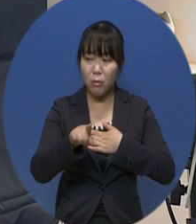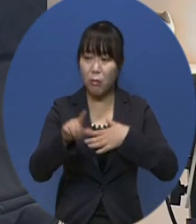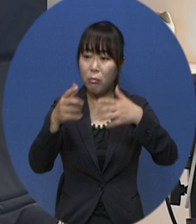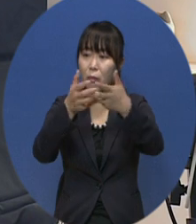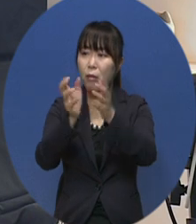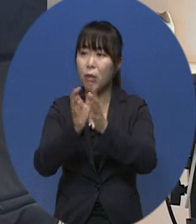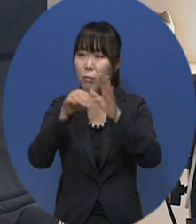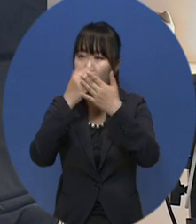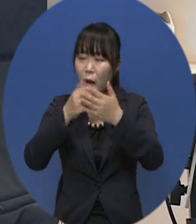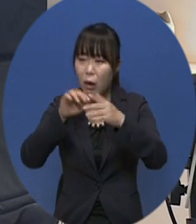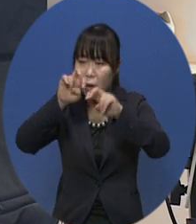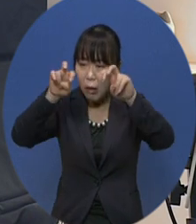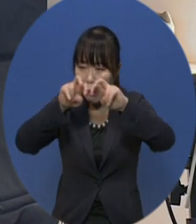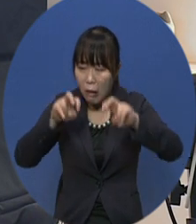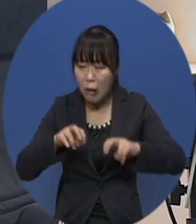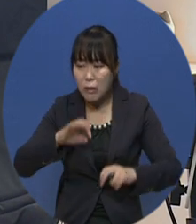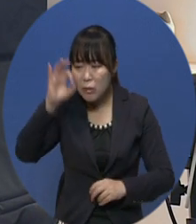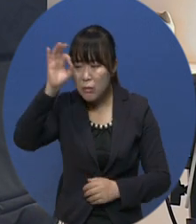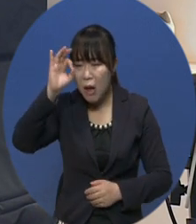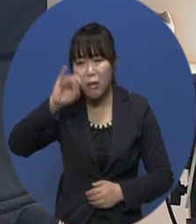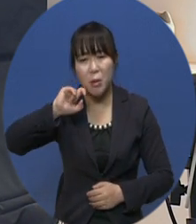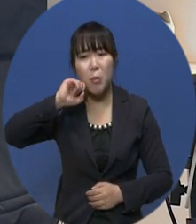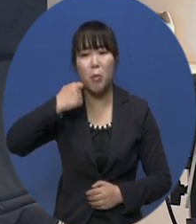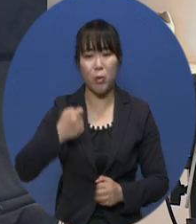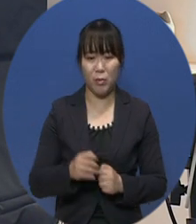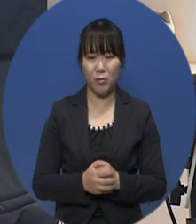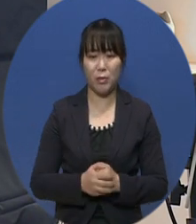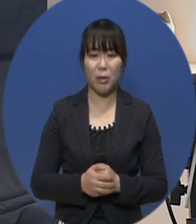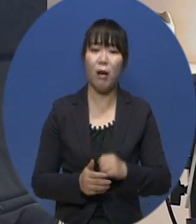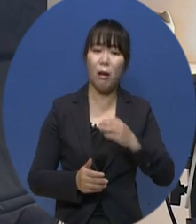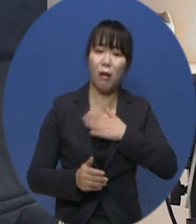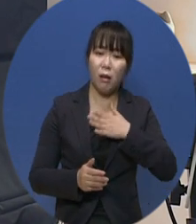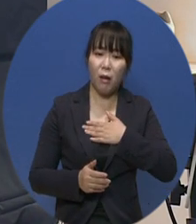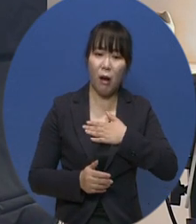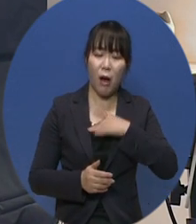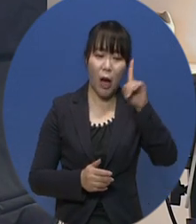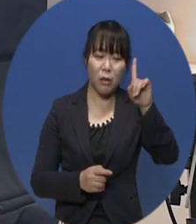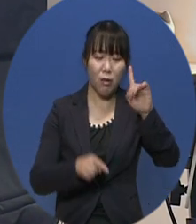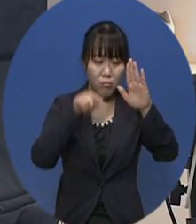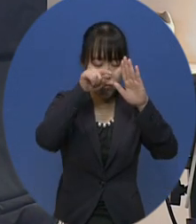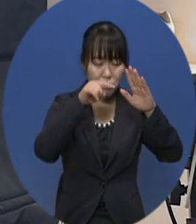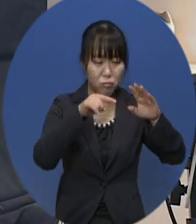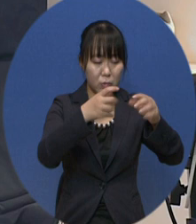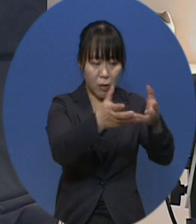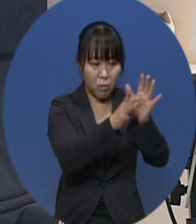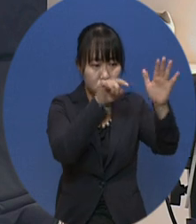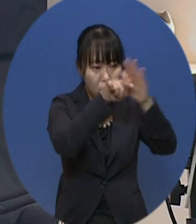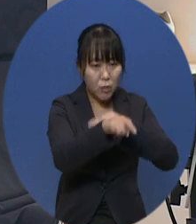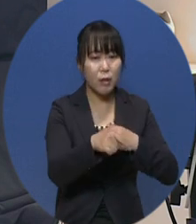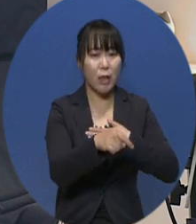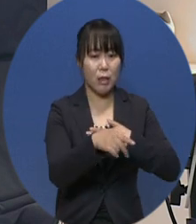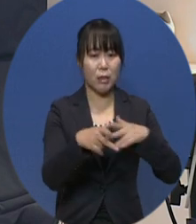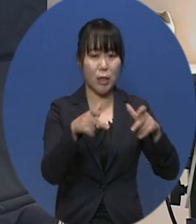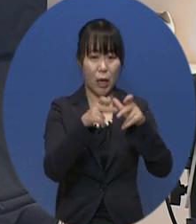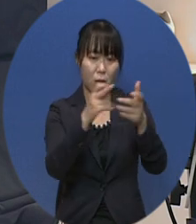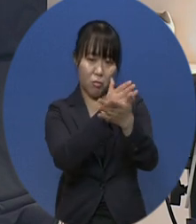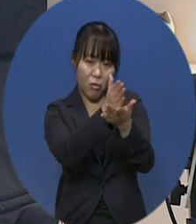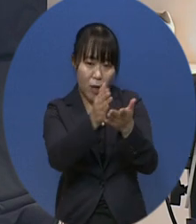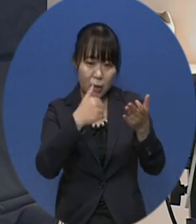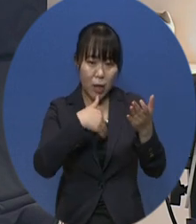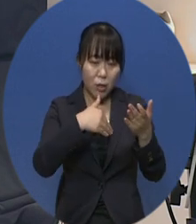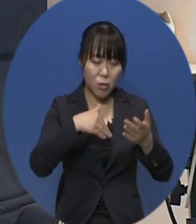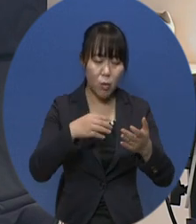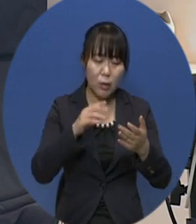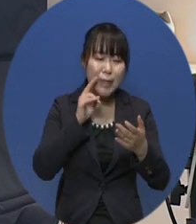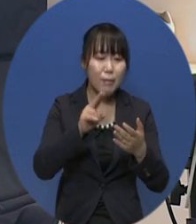다 들어가서 찾아보기 어려운 거예요. 그러니까 내가 이제 한 군데 딱 들어가서 네. 거기서 내 장애 유형과 장애